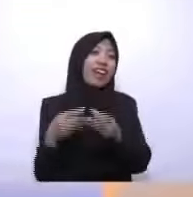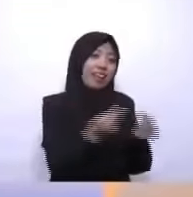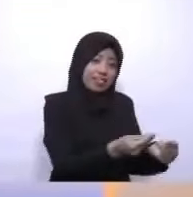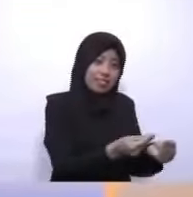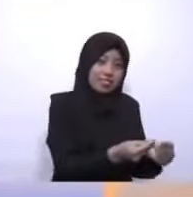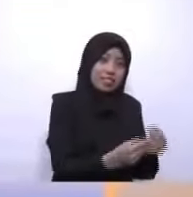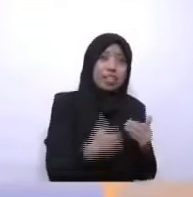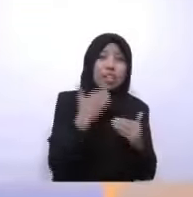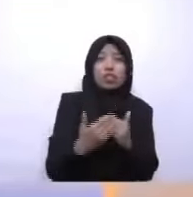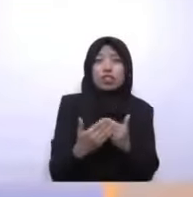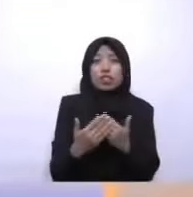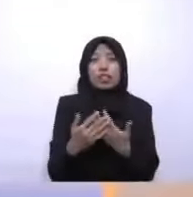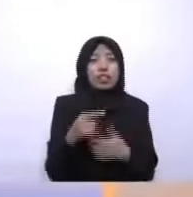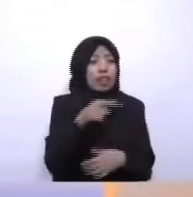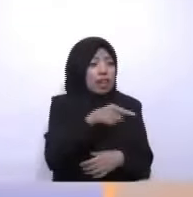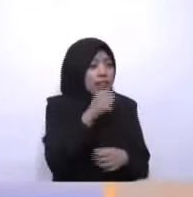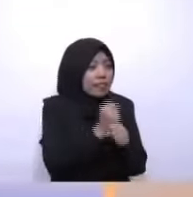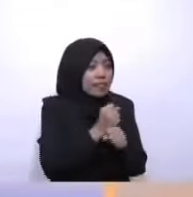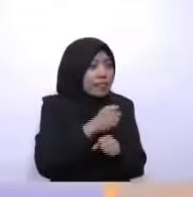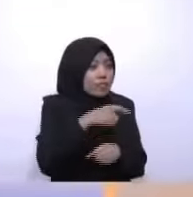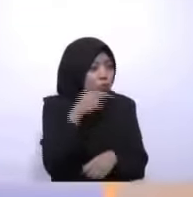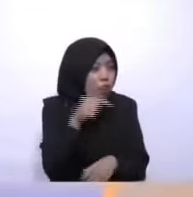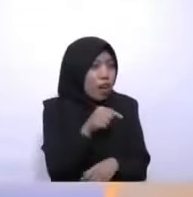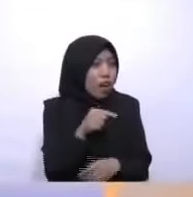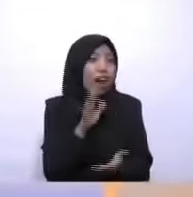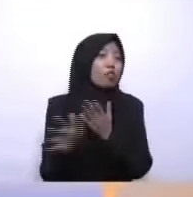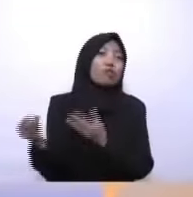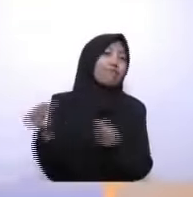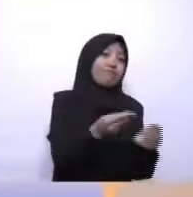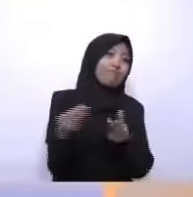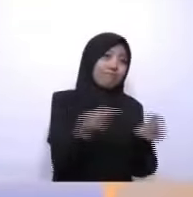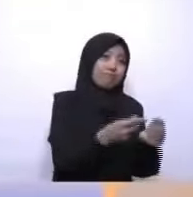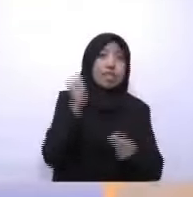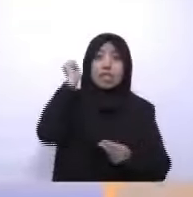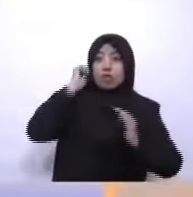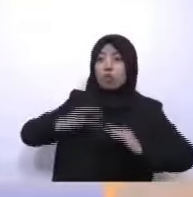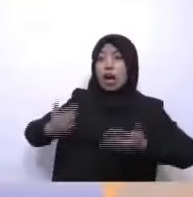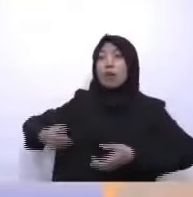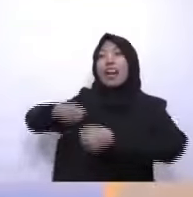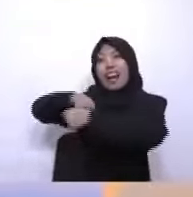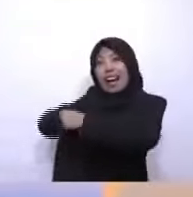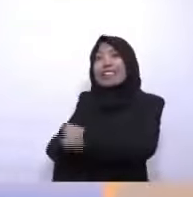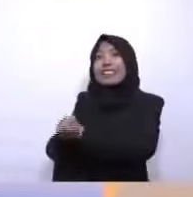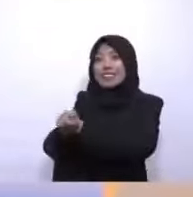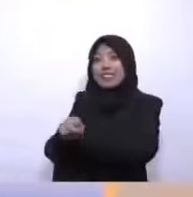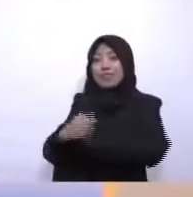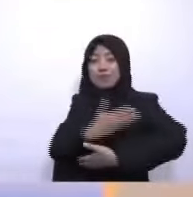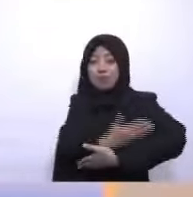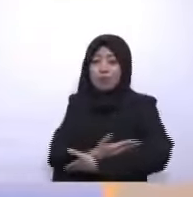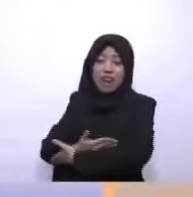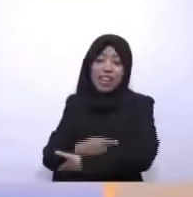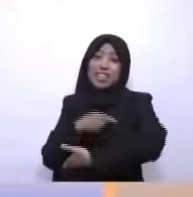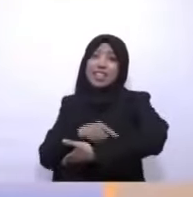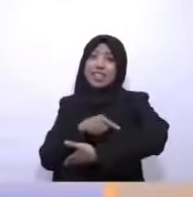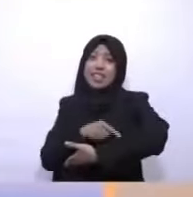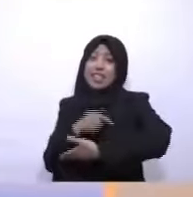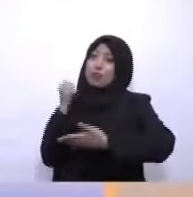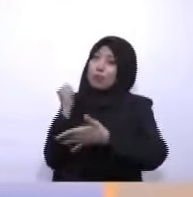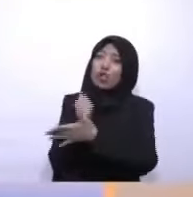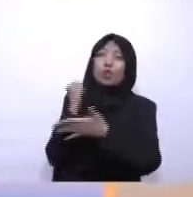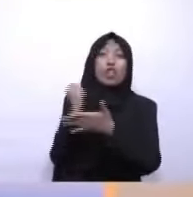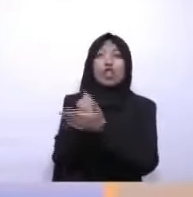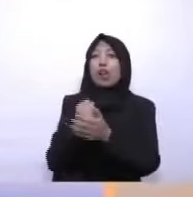langsung gizinya buruk, langsung kita dengar. Supaya ketika ibu tersebut melahirkan, bayinya betul-betul bebas